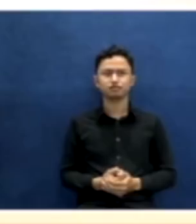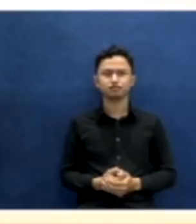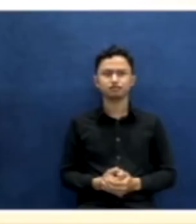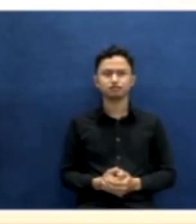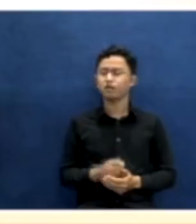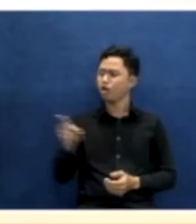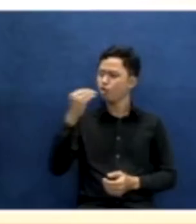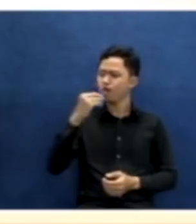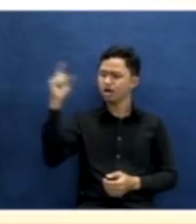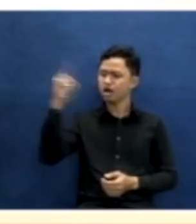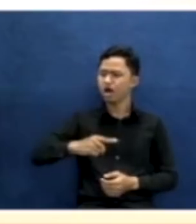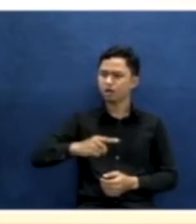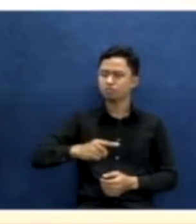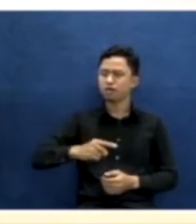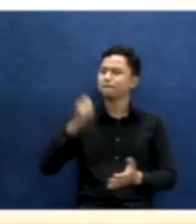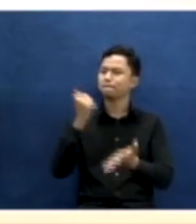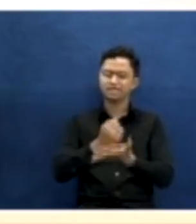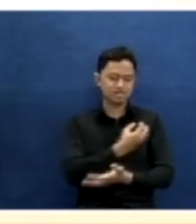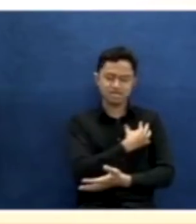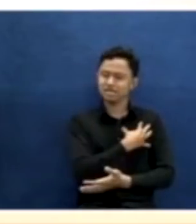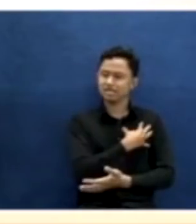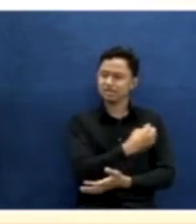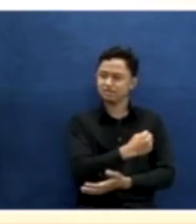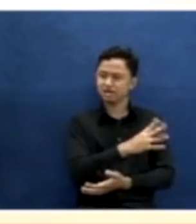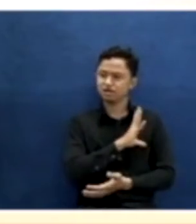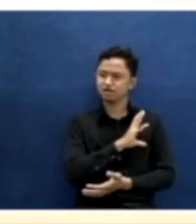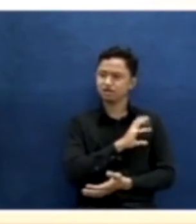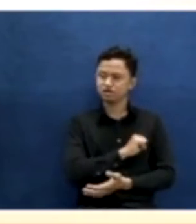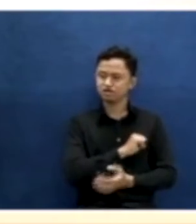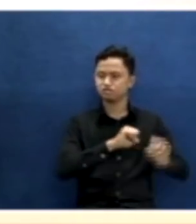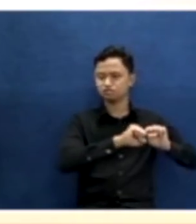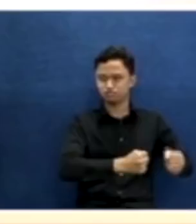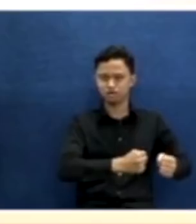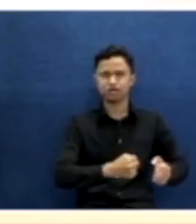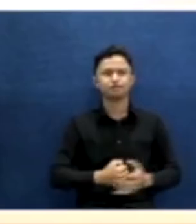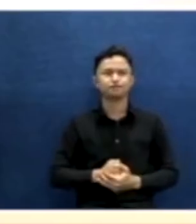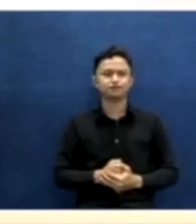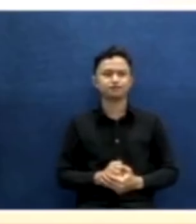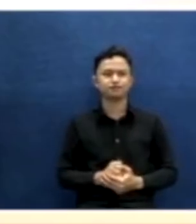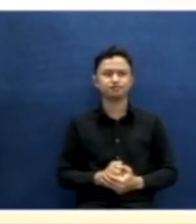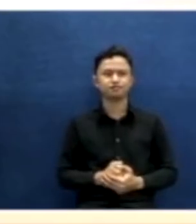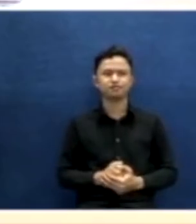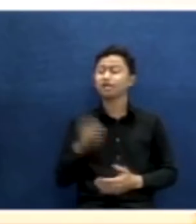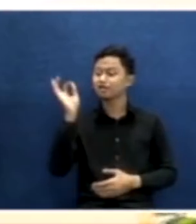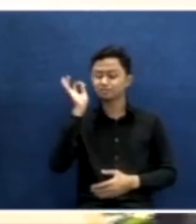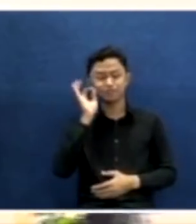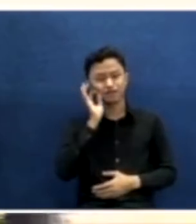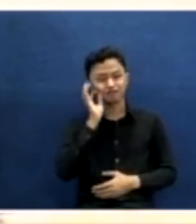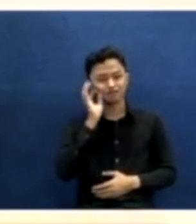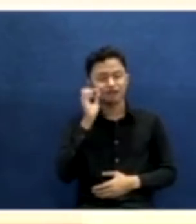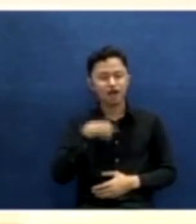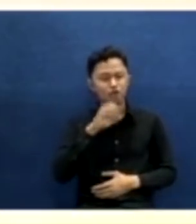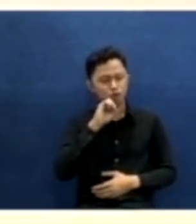haram itu pasti menumbuhkan kerapuhan Iman ketika mereka tidak tahu bagaimana memasukkan makanan yang alat makanya Maaf saya akan